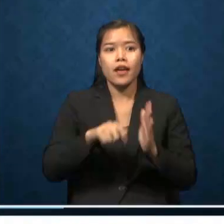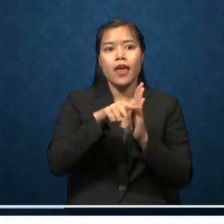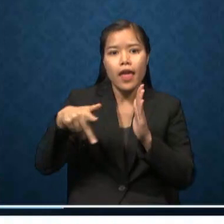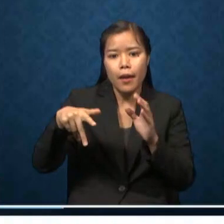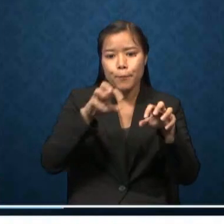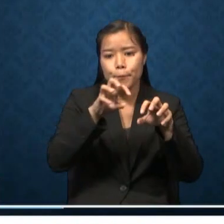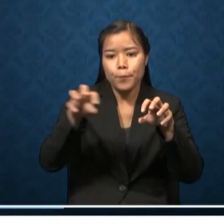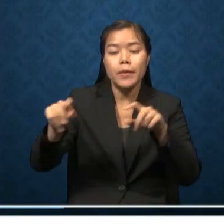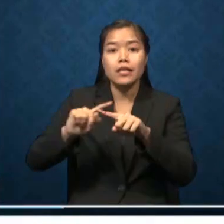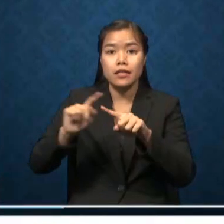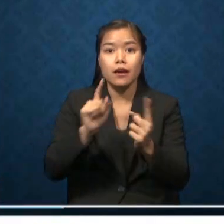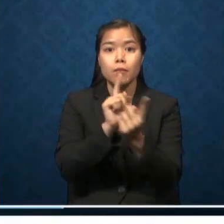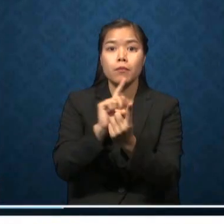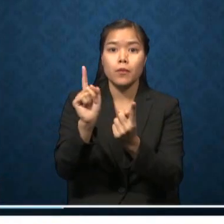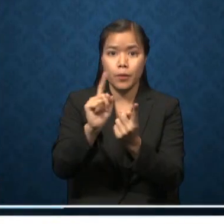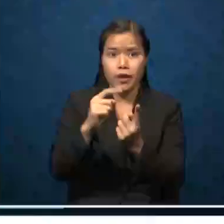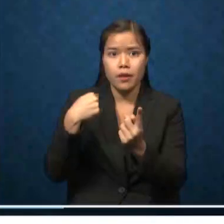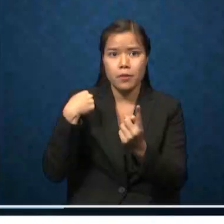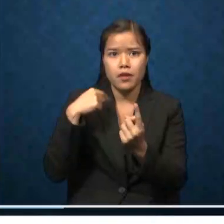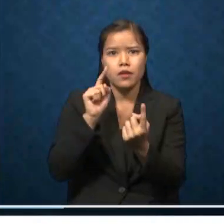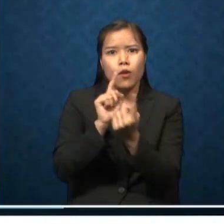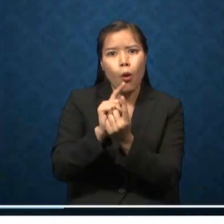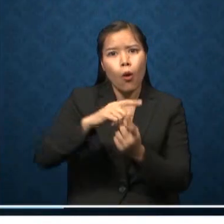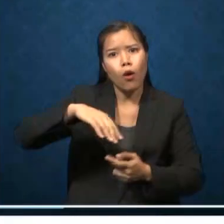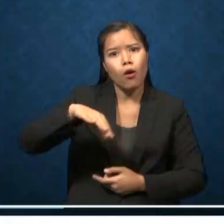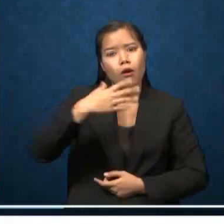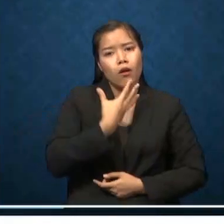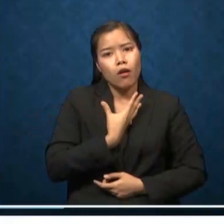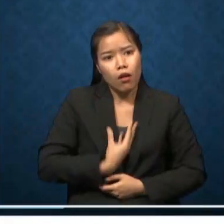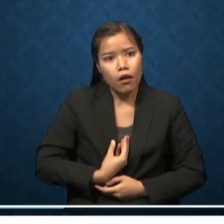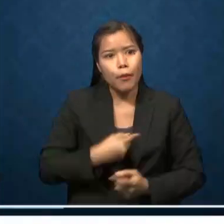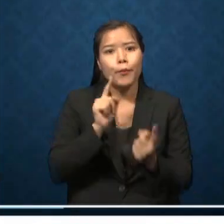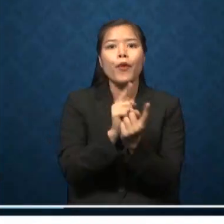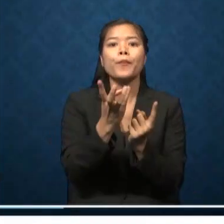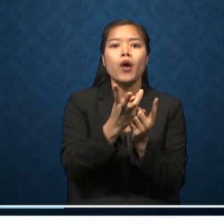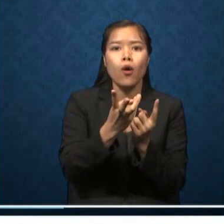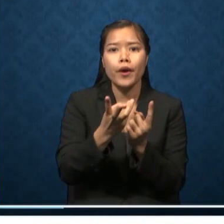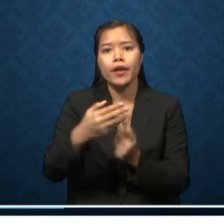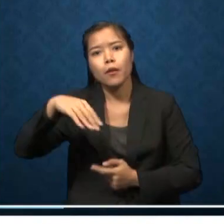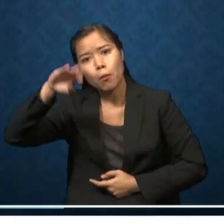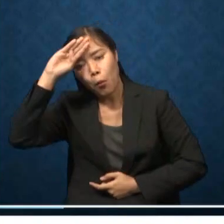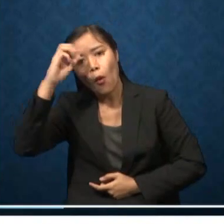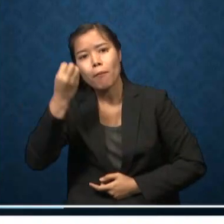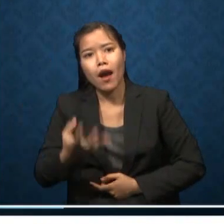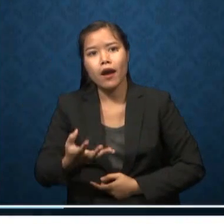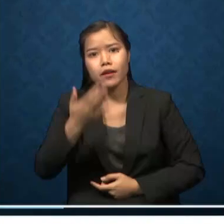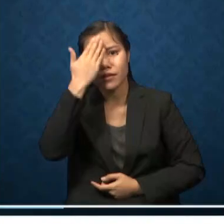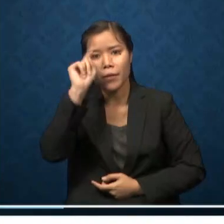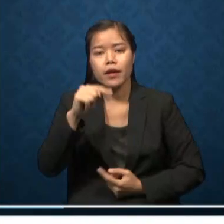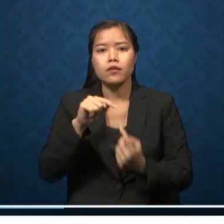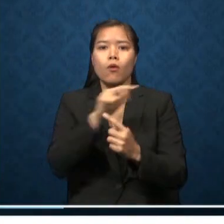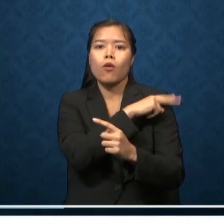ต่างๆเนี่ยเราพบว่าจะมีภาวะซึมเศร้าเนี่ยน้อยกว่ากลุ่มที่ป่วยเนื่องมาจากกลุ่มที่ป่วยเนี่ยเข้ามาโรงพยาบาลบางทีก็อาจจะไม่ผ่าน